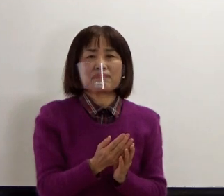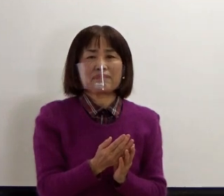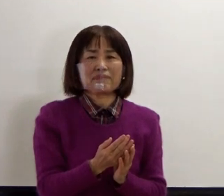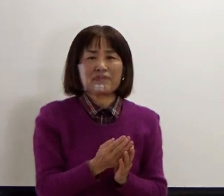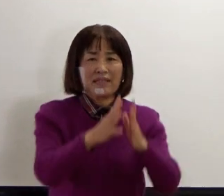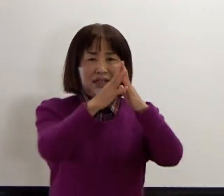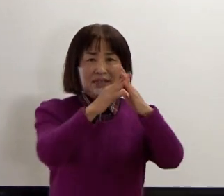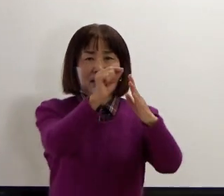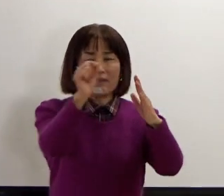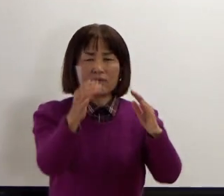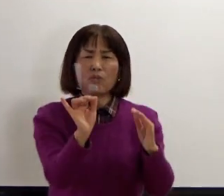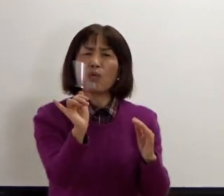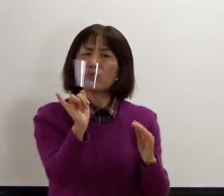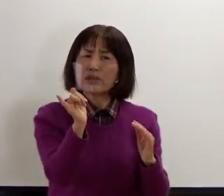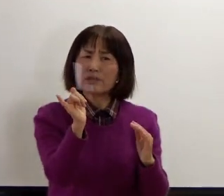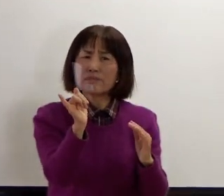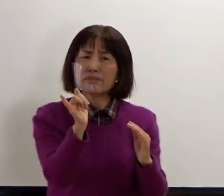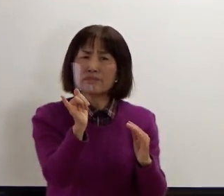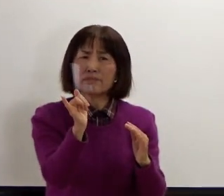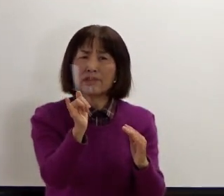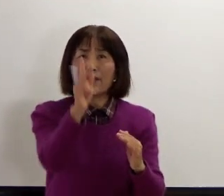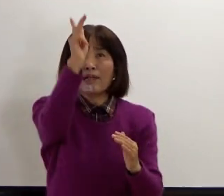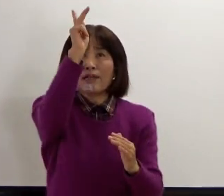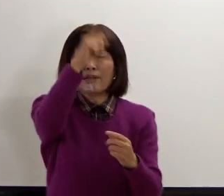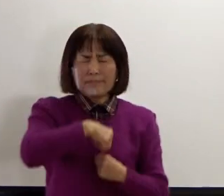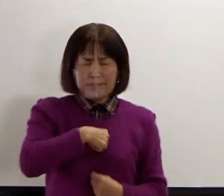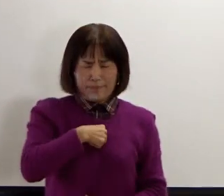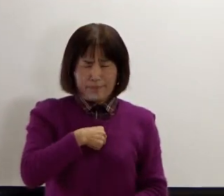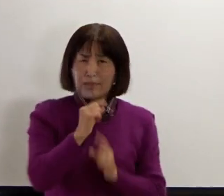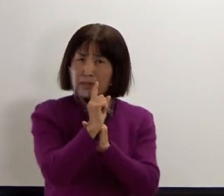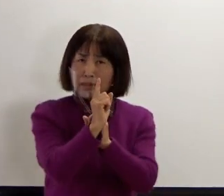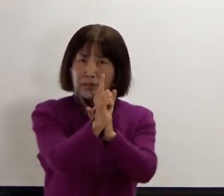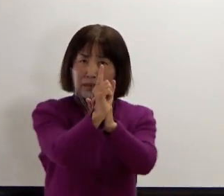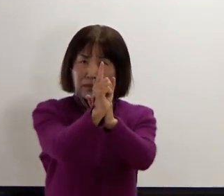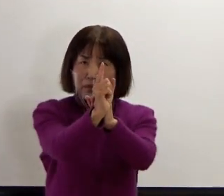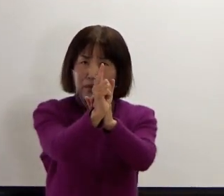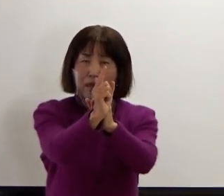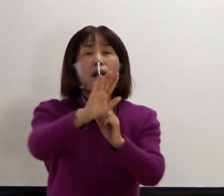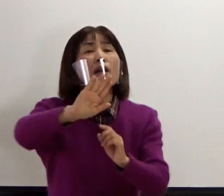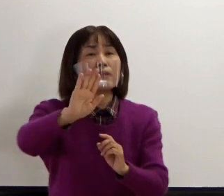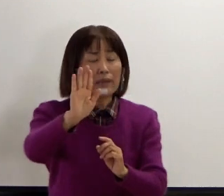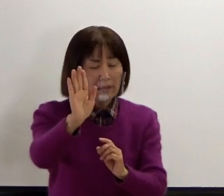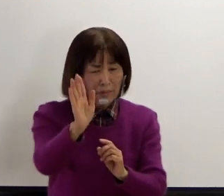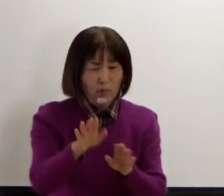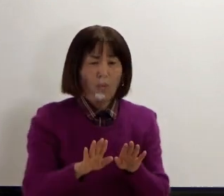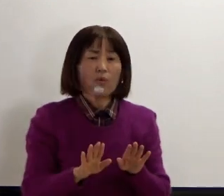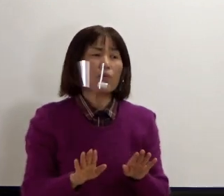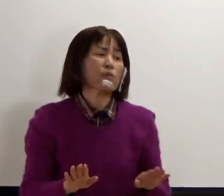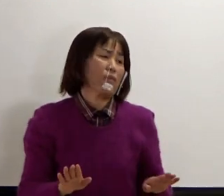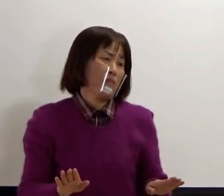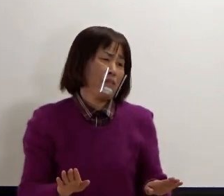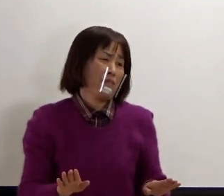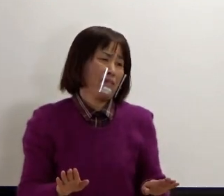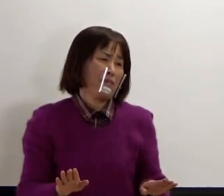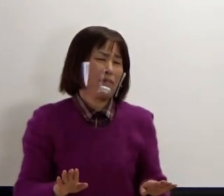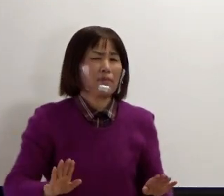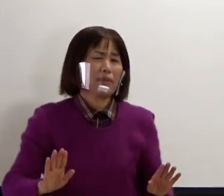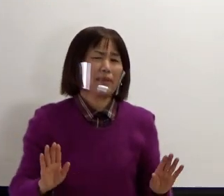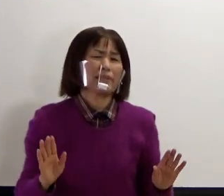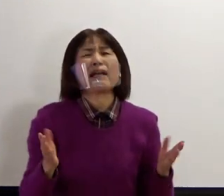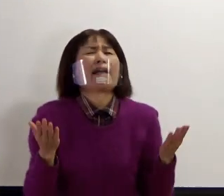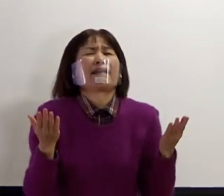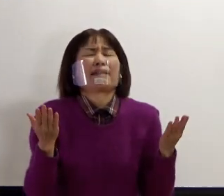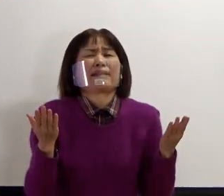しかしその祭司夫妻であり、神様に忠実に従った2人の間